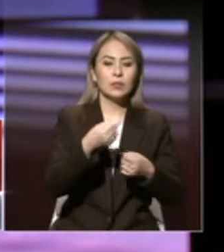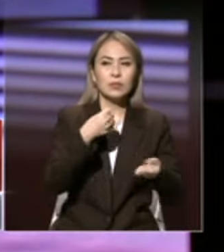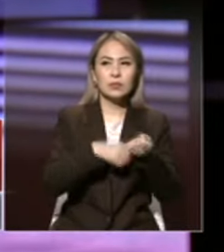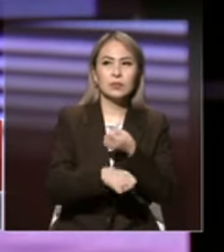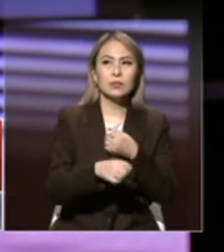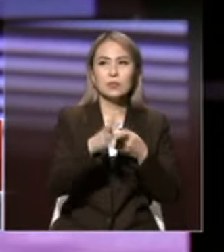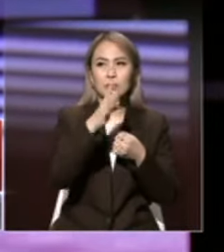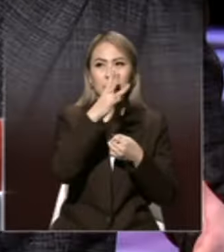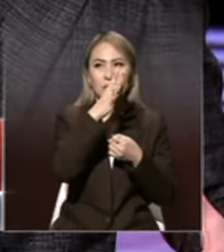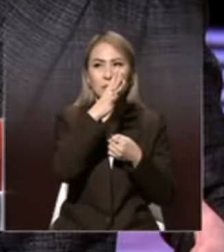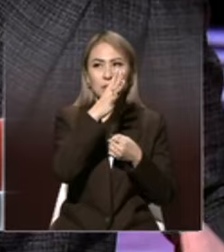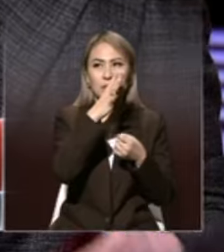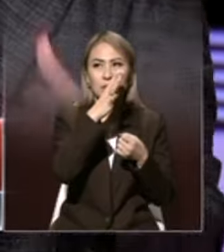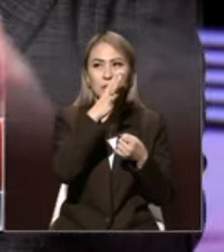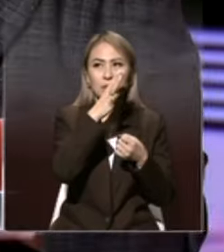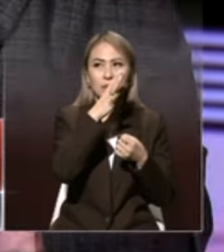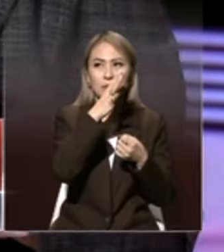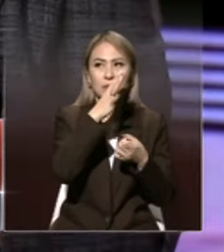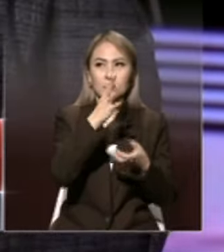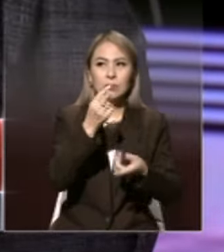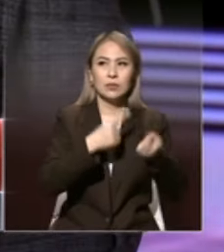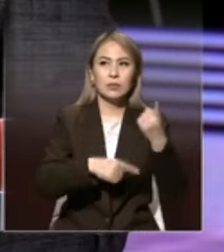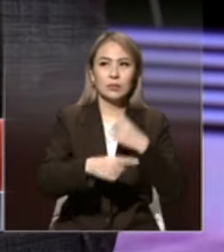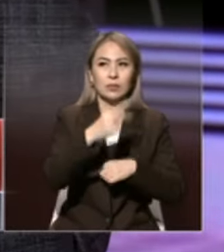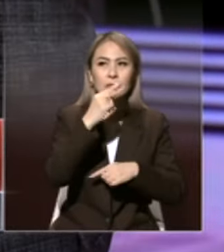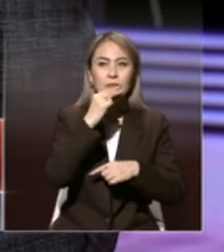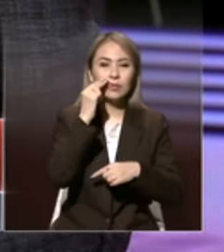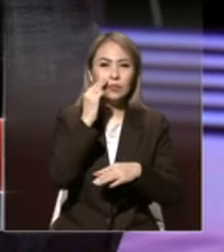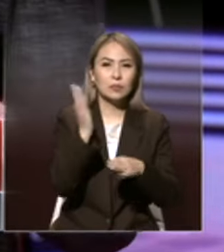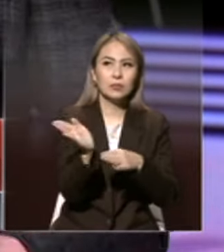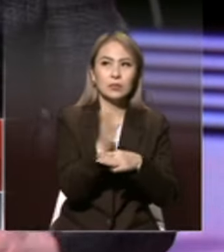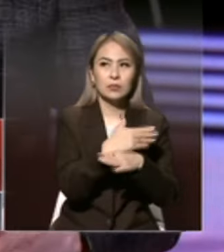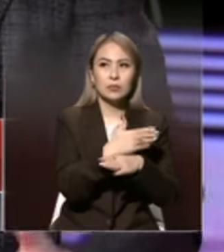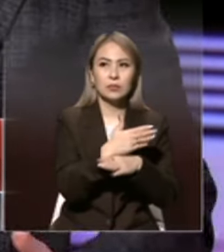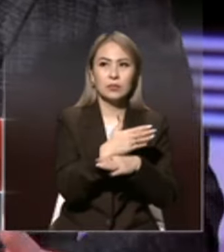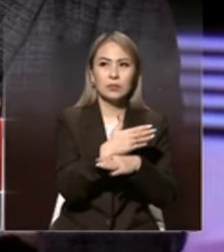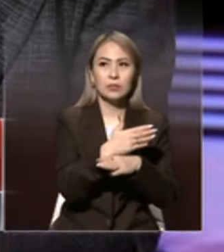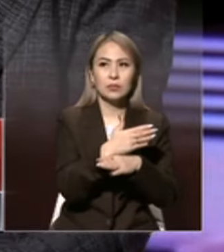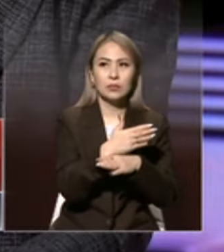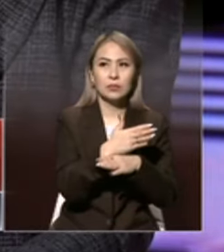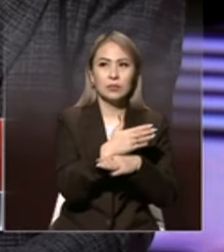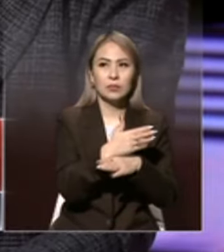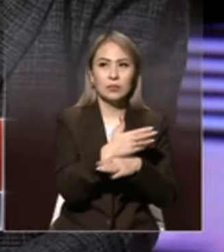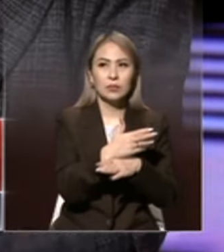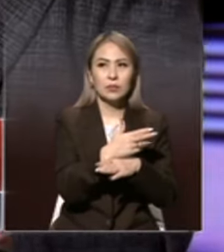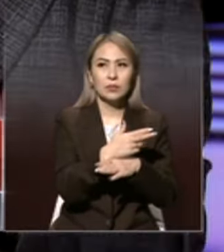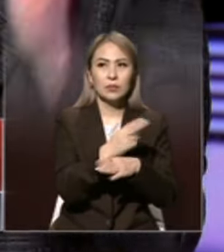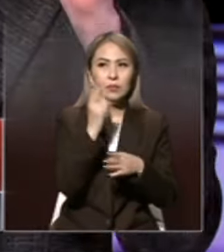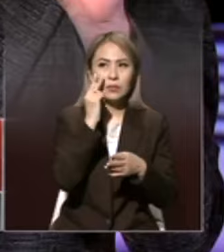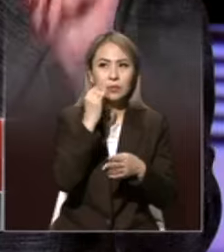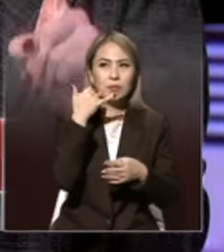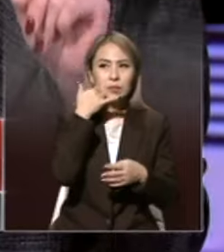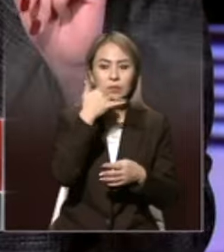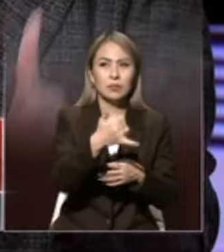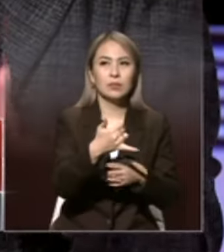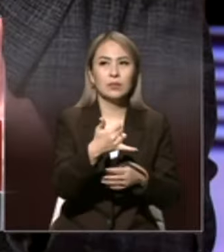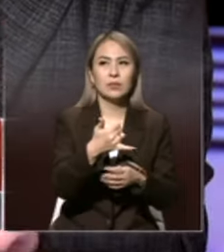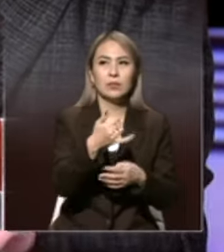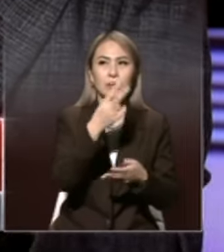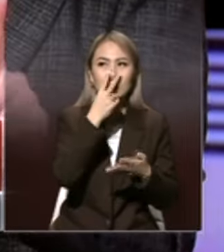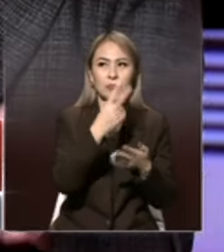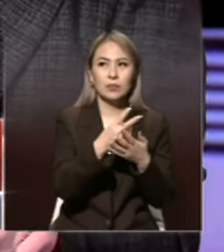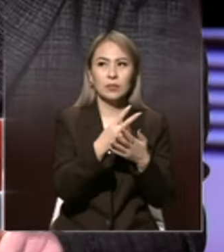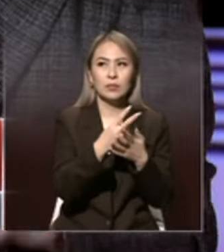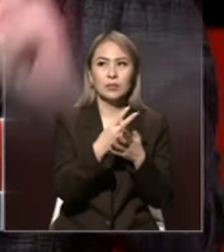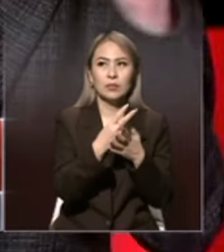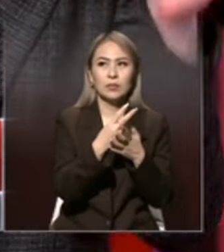тақырыбының уақытын, иә, уақытын қайтадан ер адамдарға алып бара жатырмыз. Егер ер азамат хабарласып айтады ғой, мен зорлық көріп жатырмын деп отыр ғой. Мен бұл жақта ойымды қосып